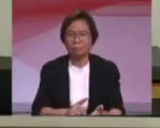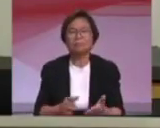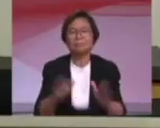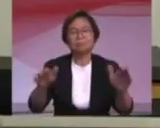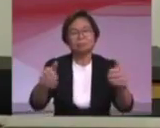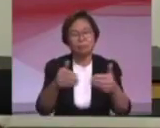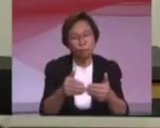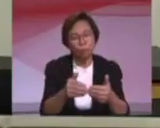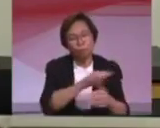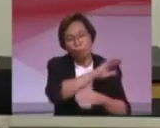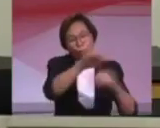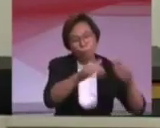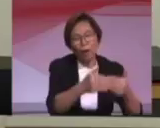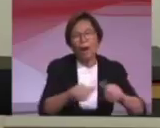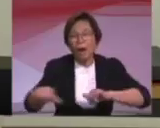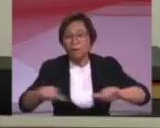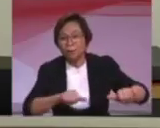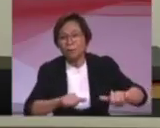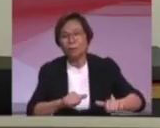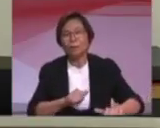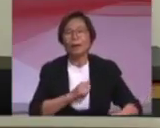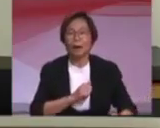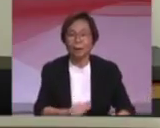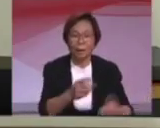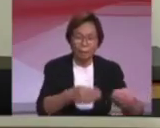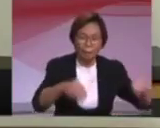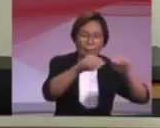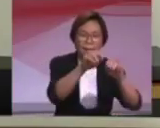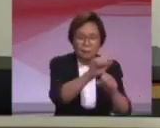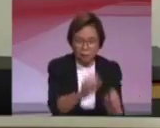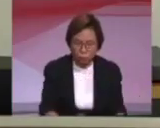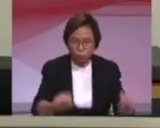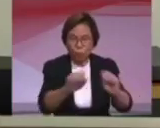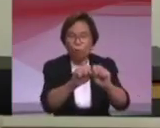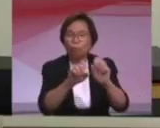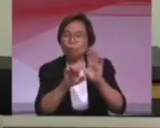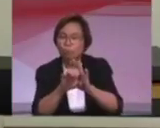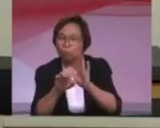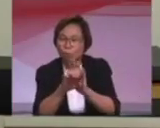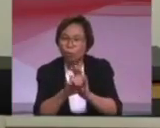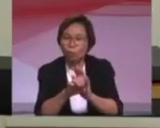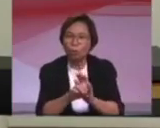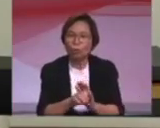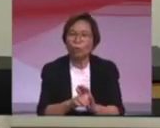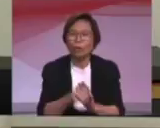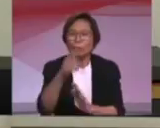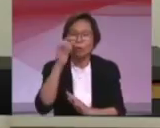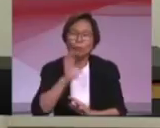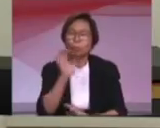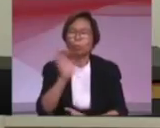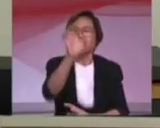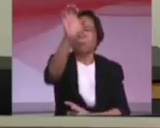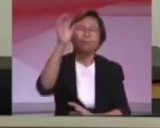Manakala mengenai aktiviti keagamaan di masjid dan surau seperti mengumandangkan laungan